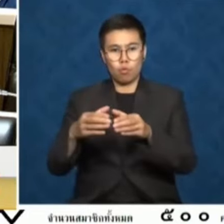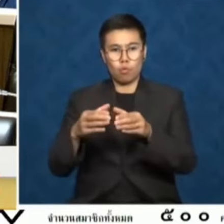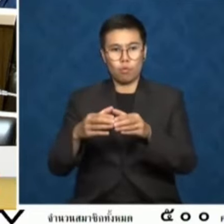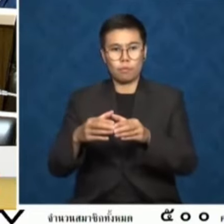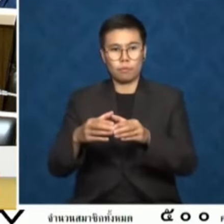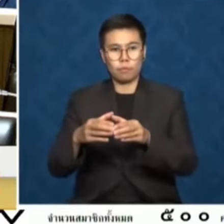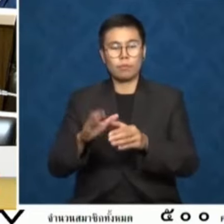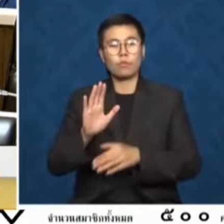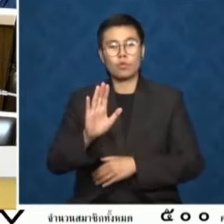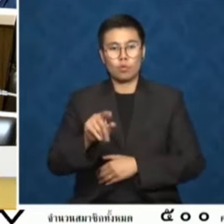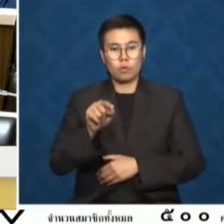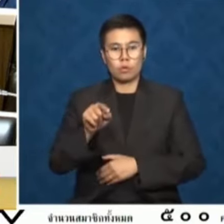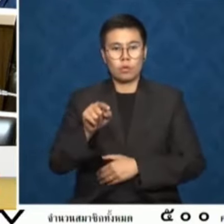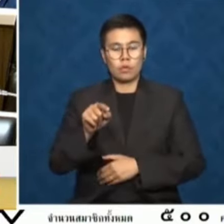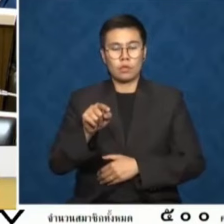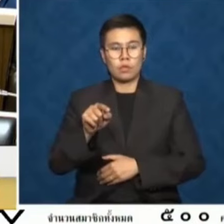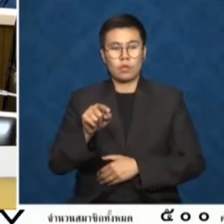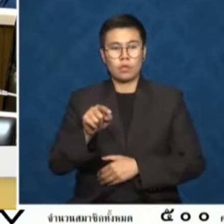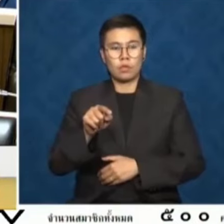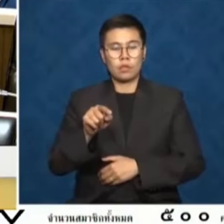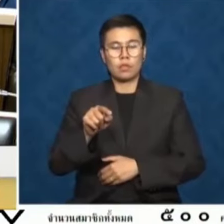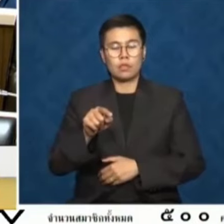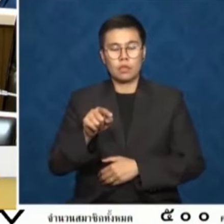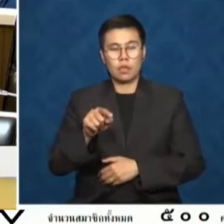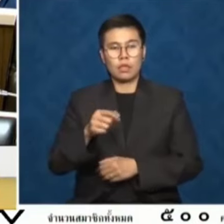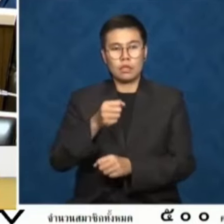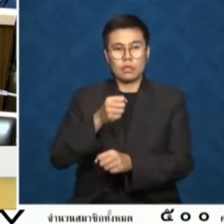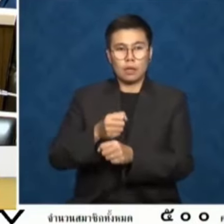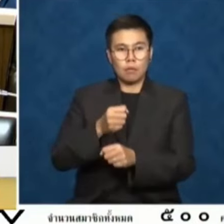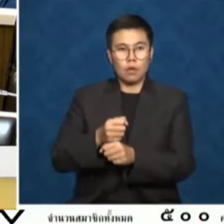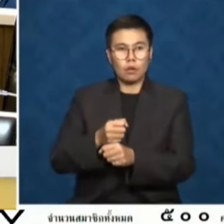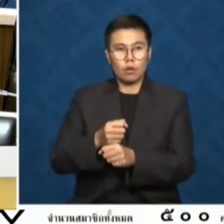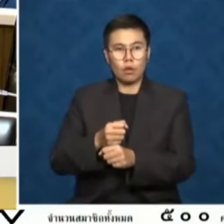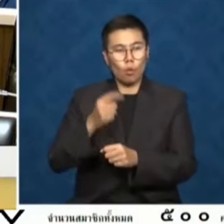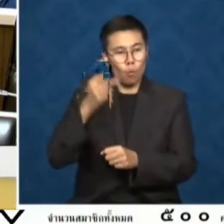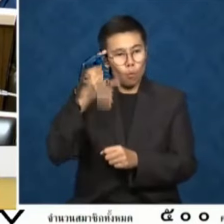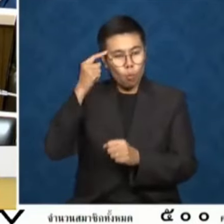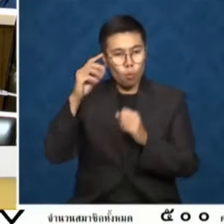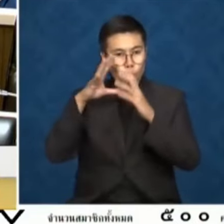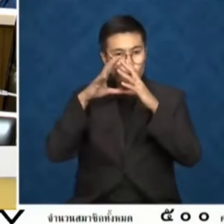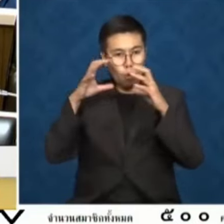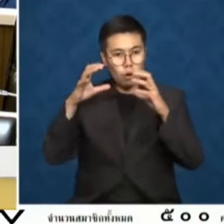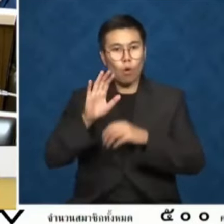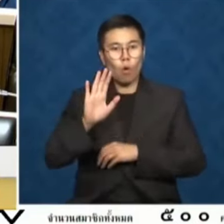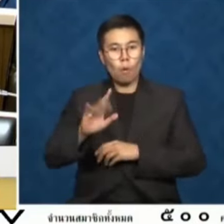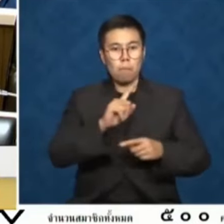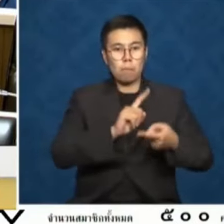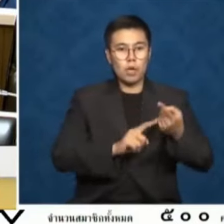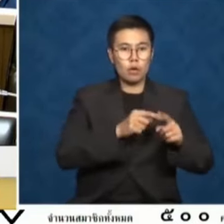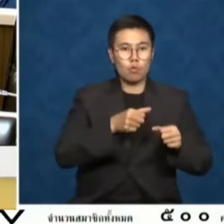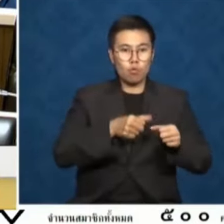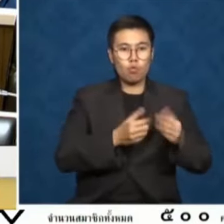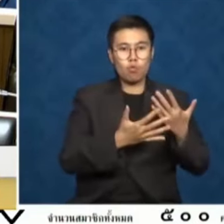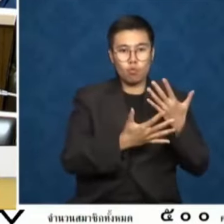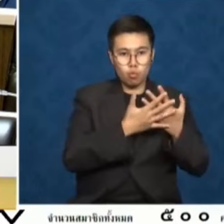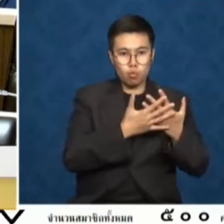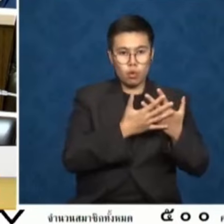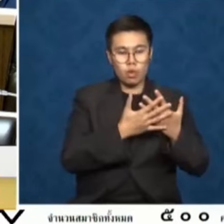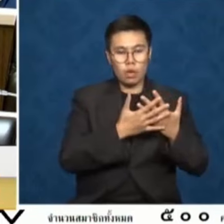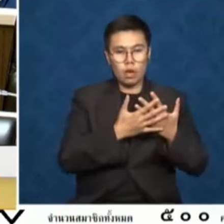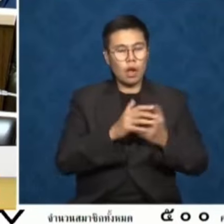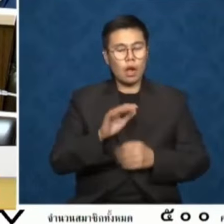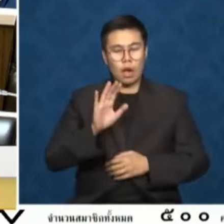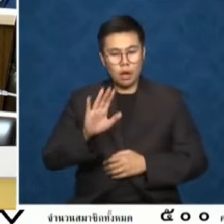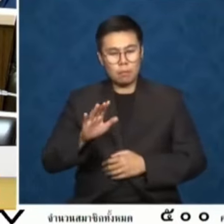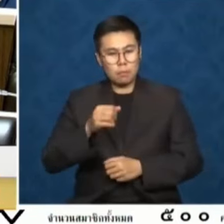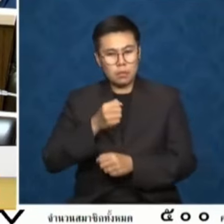เช่นนี้ดับความหวังทำลายความฝันของพวกเขาเลยนะครับอย่าให้เกิดความขัดแย้งครั้งใหม่